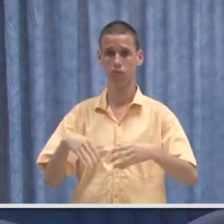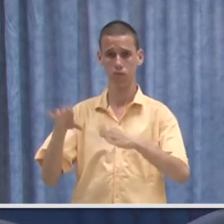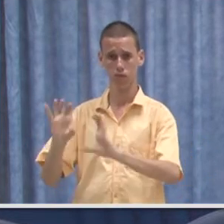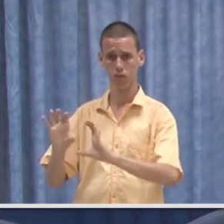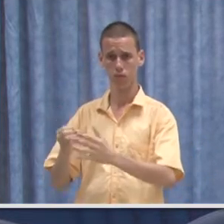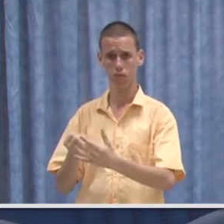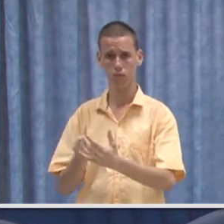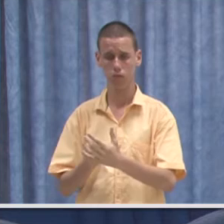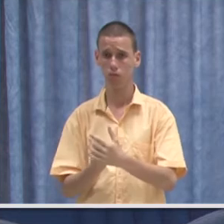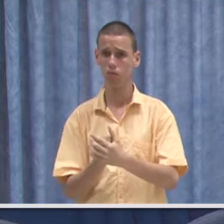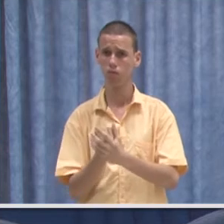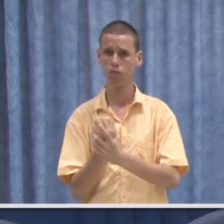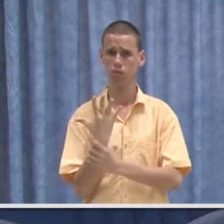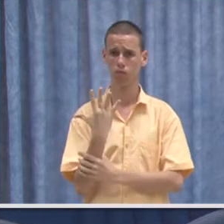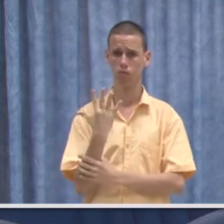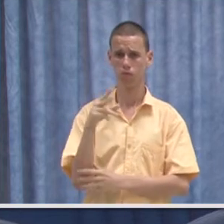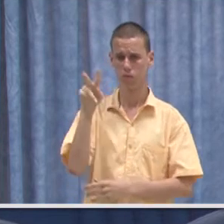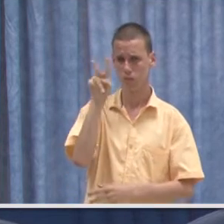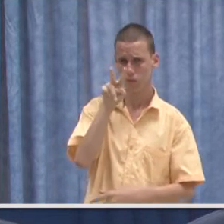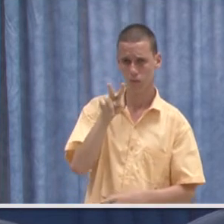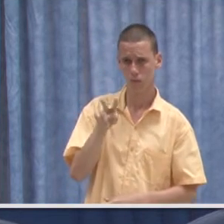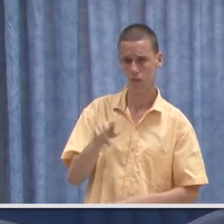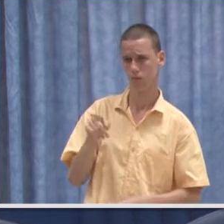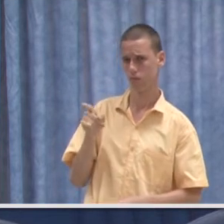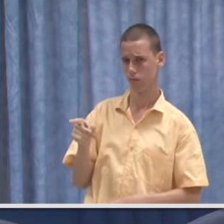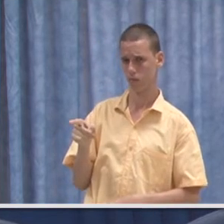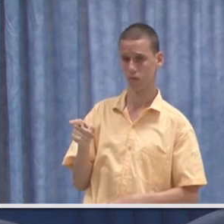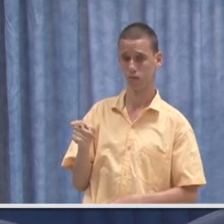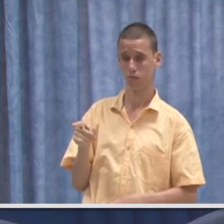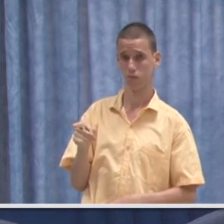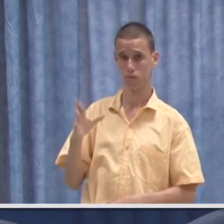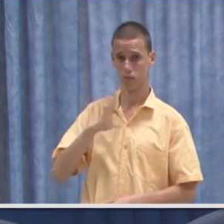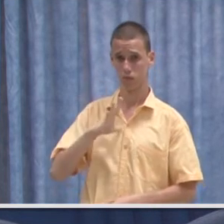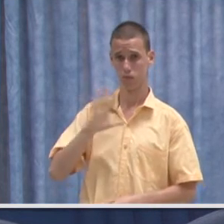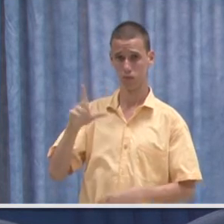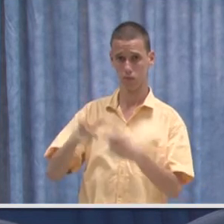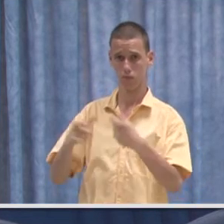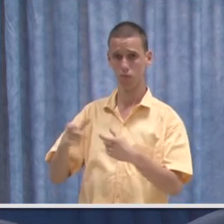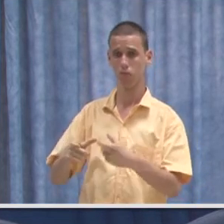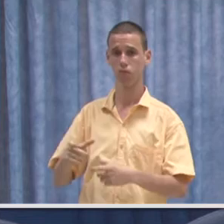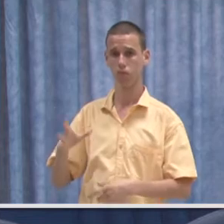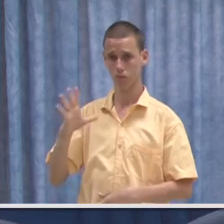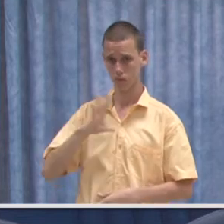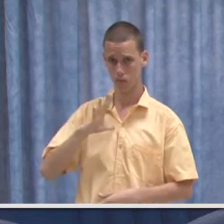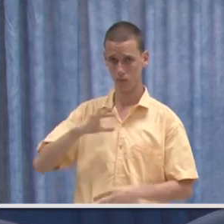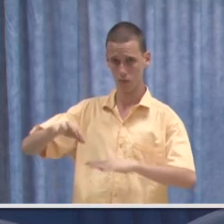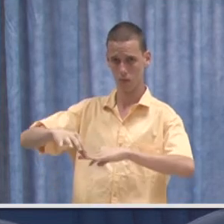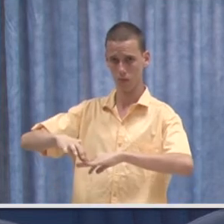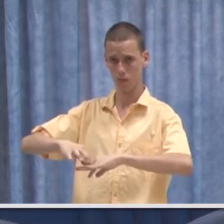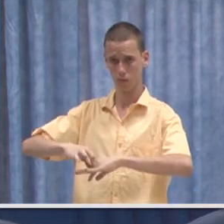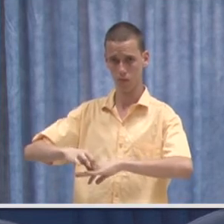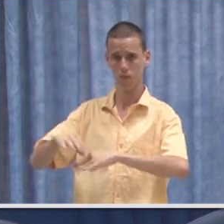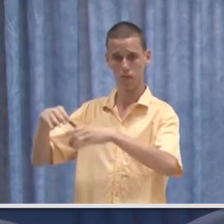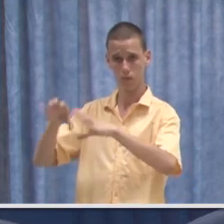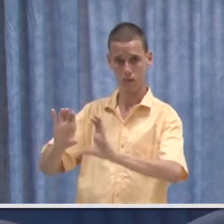et mon l'information qui tout ça dimanche il y en a qui m'a accessé l'eau ça dès que l'eau GOP dépendant de GOP